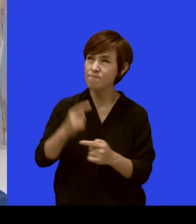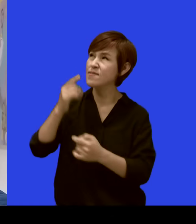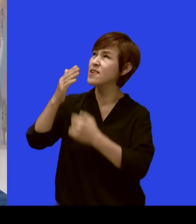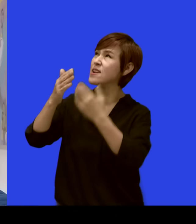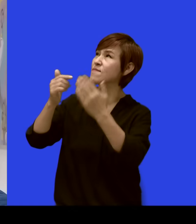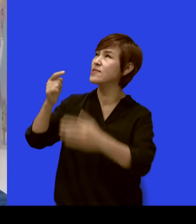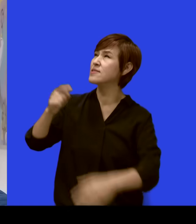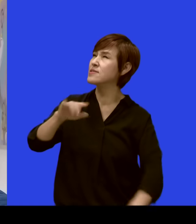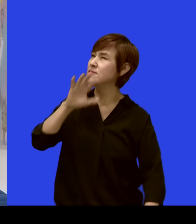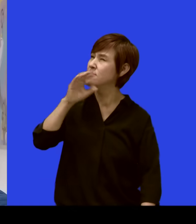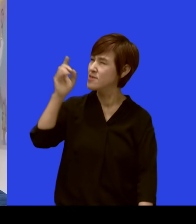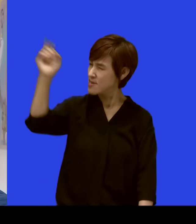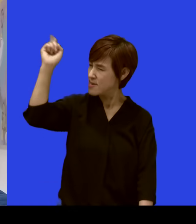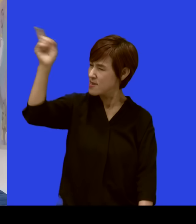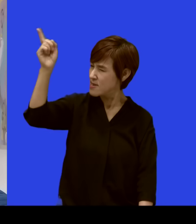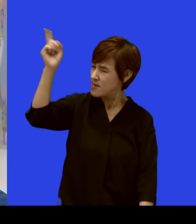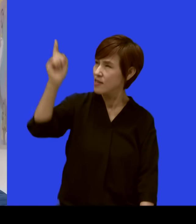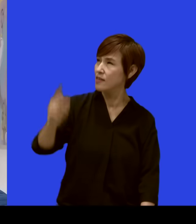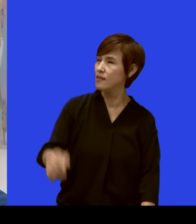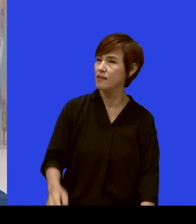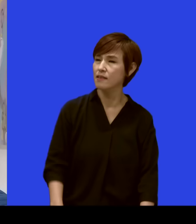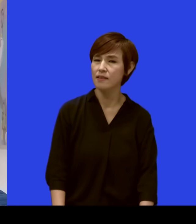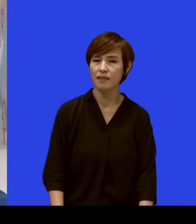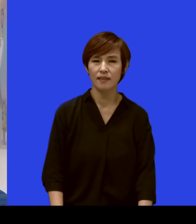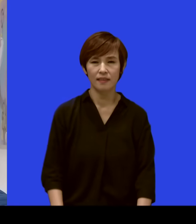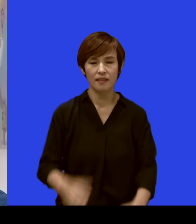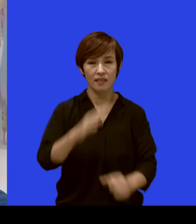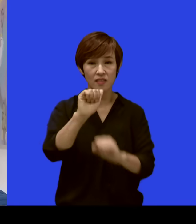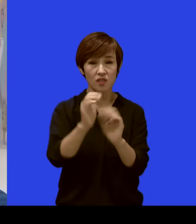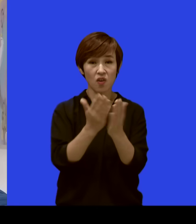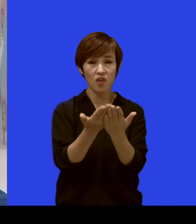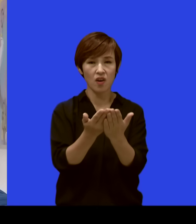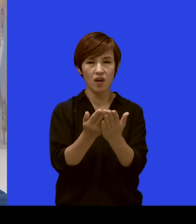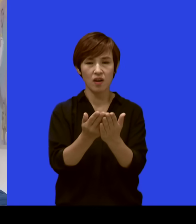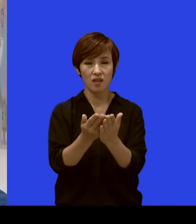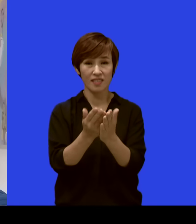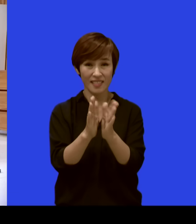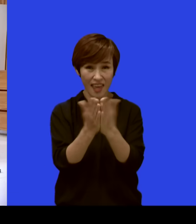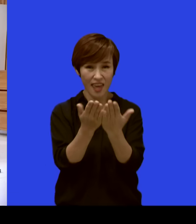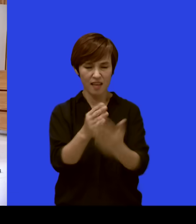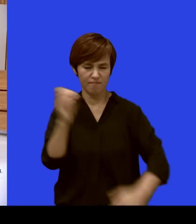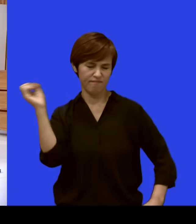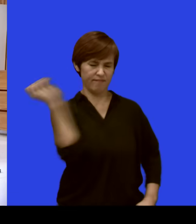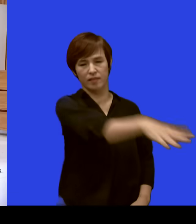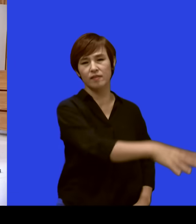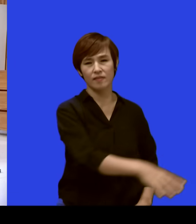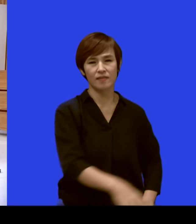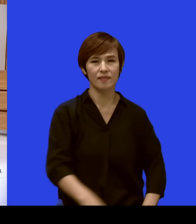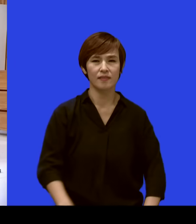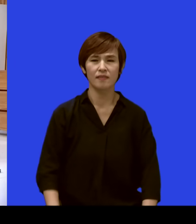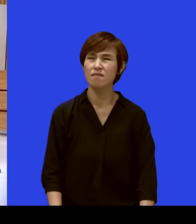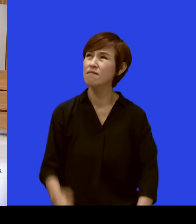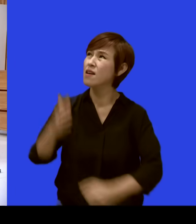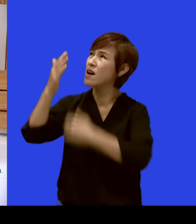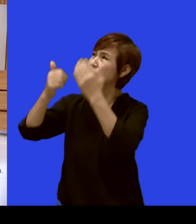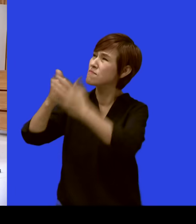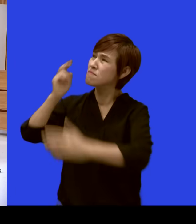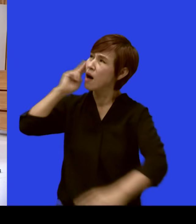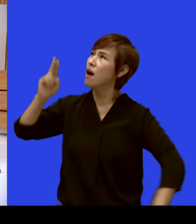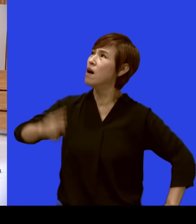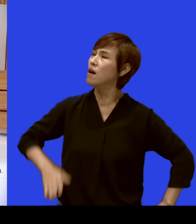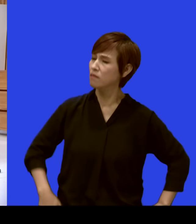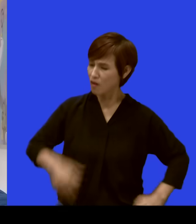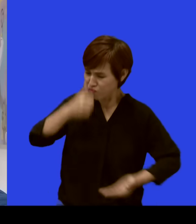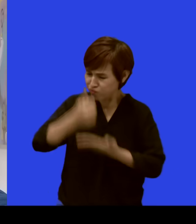욕을 막 제가 이제 하다가 정말 죄송합니다. 제가 성경책을 벽에다 던졌어요. 하나님 이러시면 안 됩니다. 제가 무슨